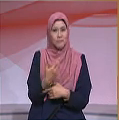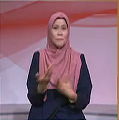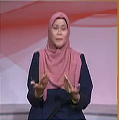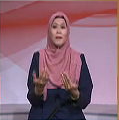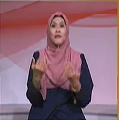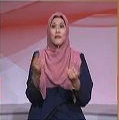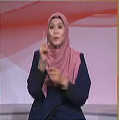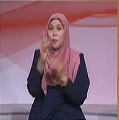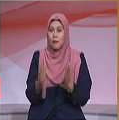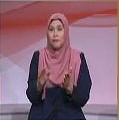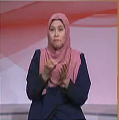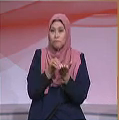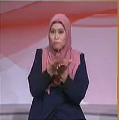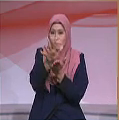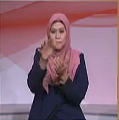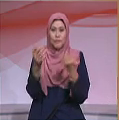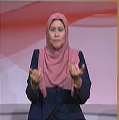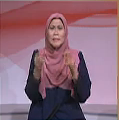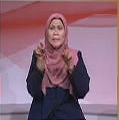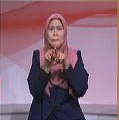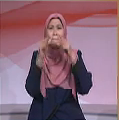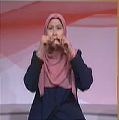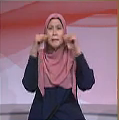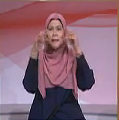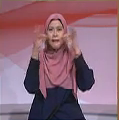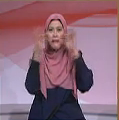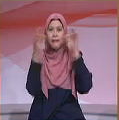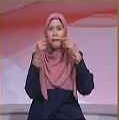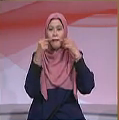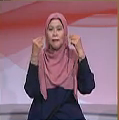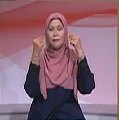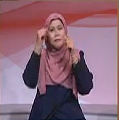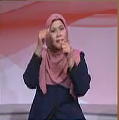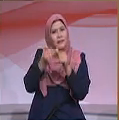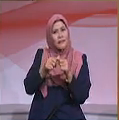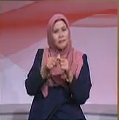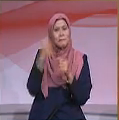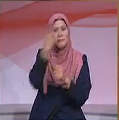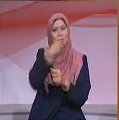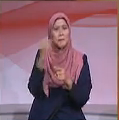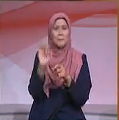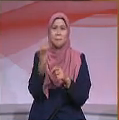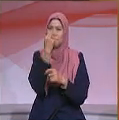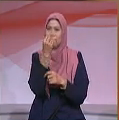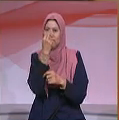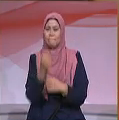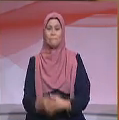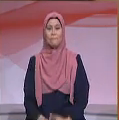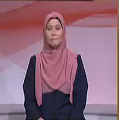Seorang netizen berkata tompok seperti misai di bahagian bawah hidung mengingatkannya kepada Charlie Chaplin.